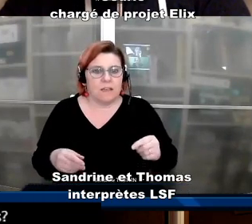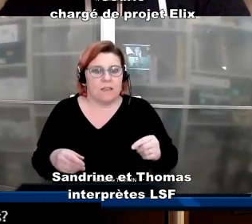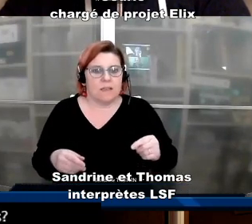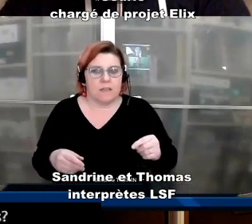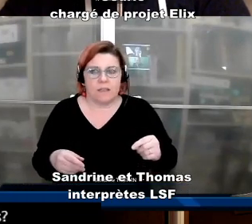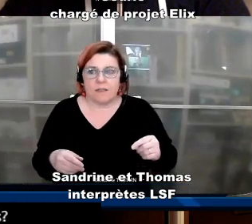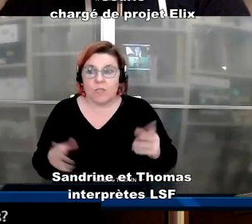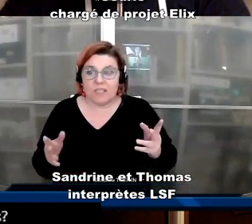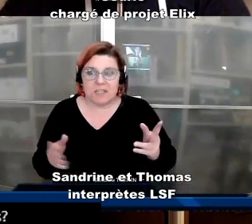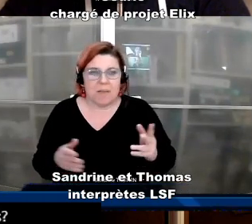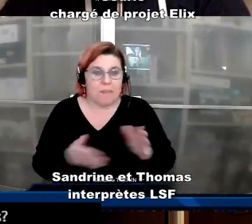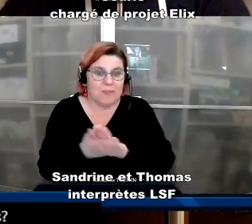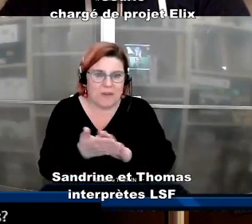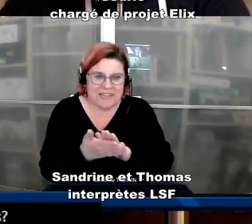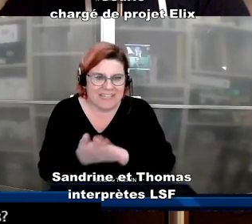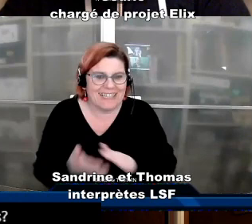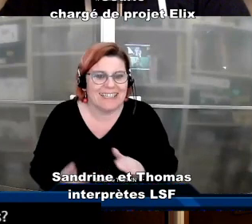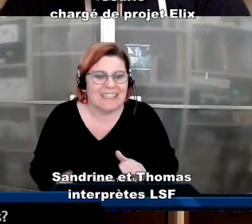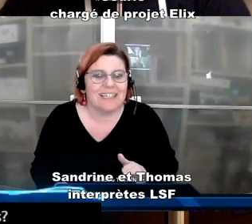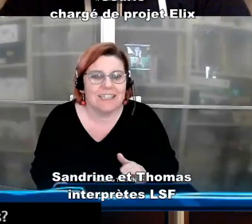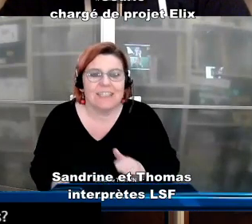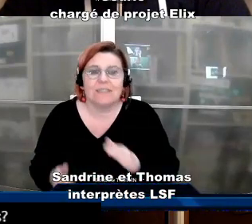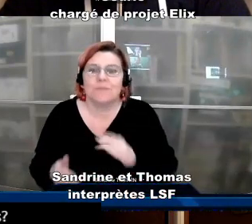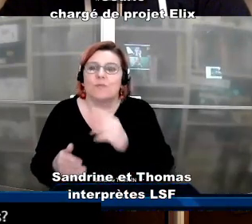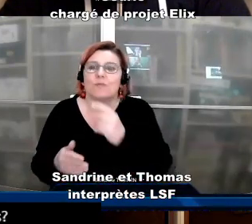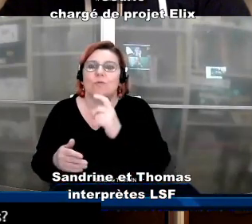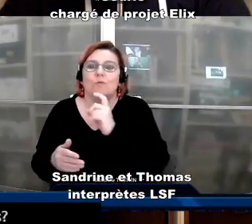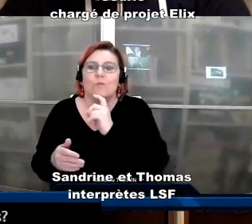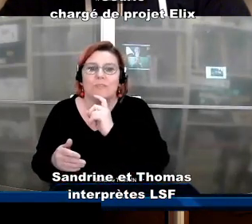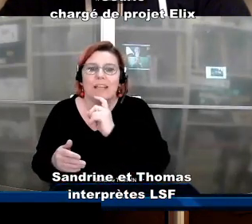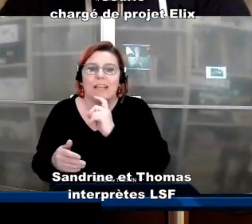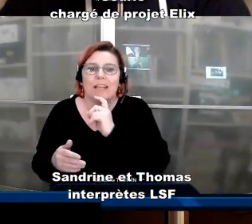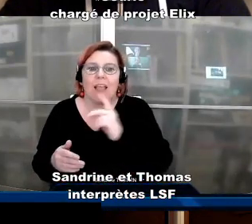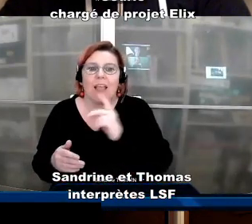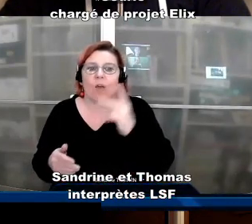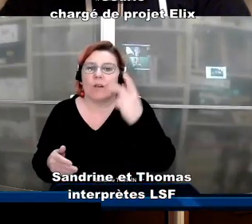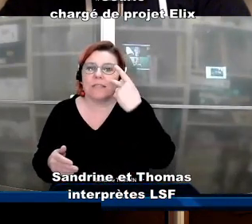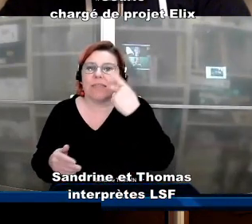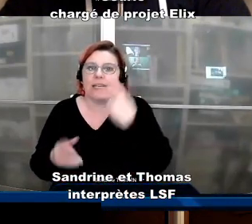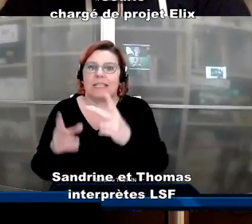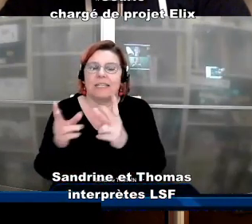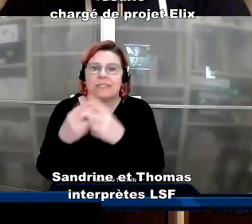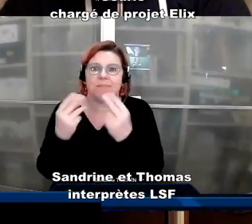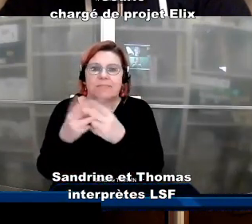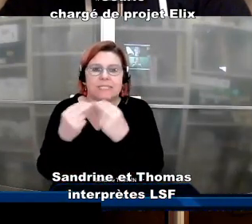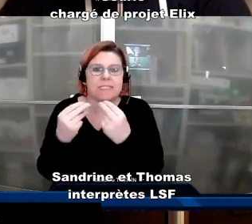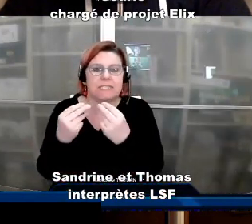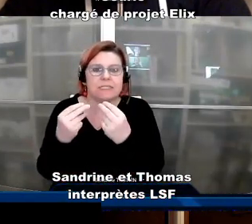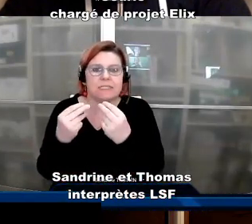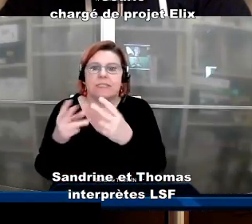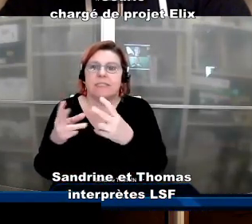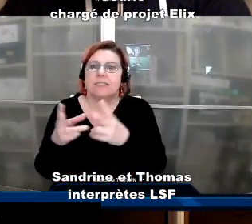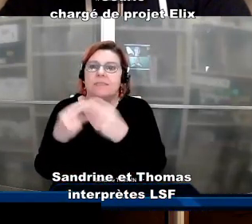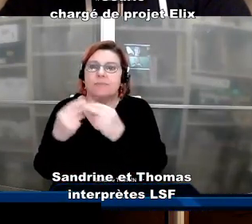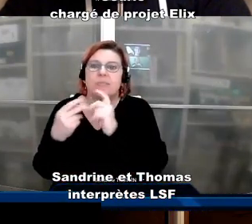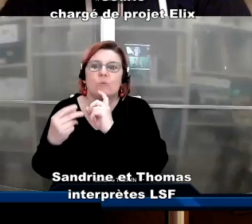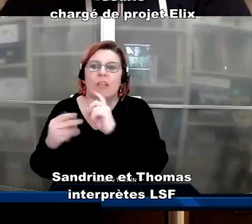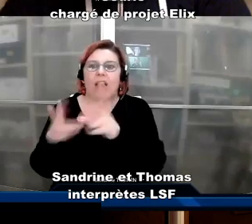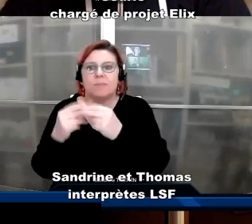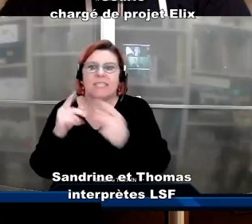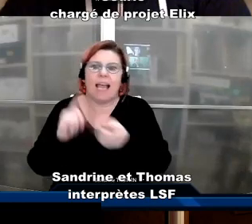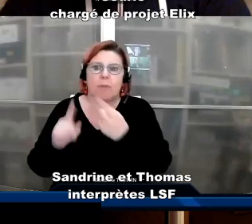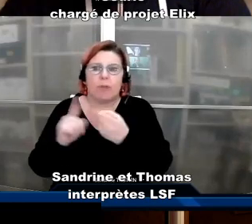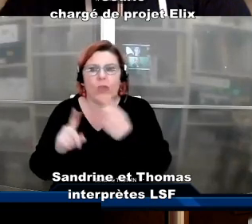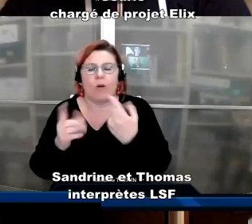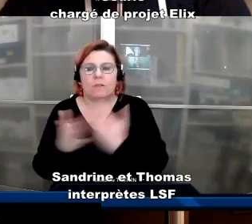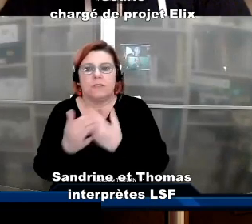C'est revenu, ok. Oui. Donc, je disais tout à l'heure, Cédric, il expliquait C'était important de vraiment de parler avec des personnes